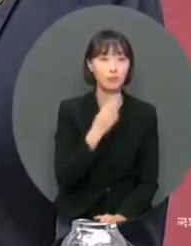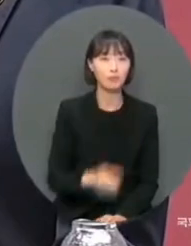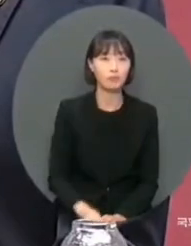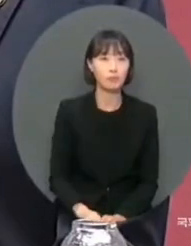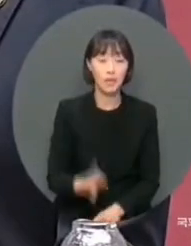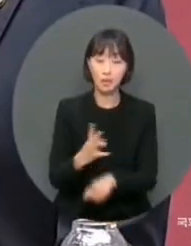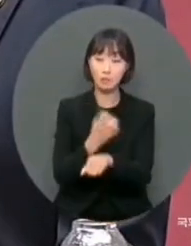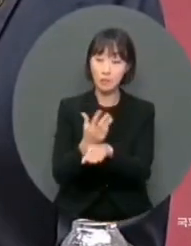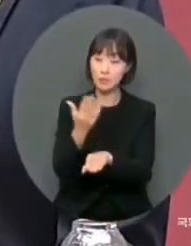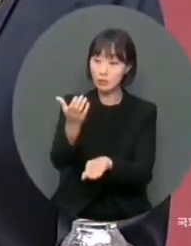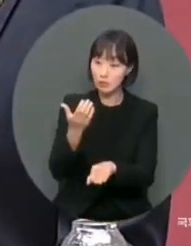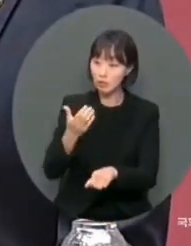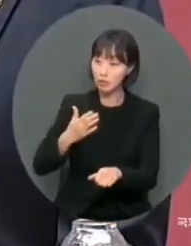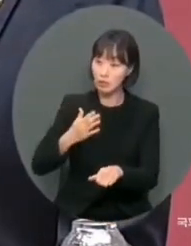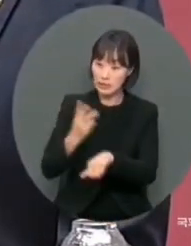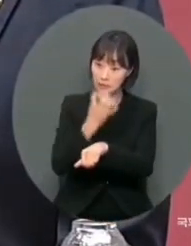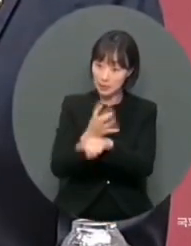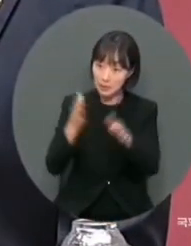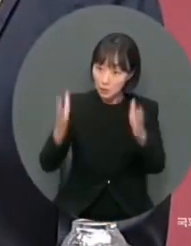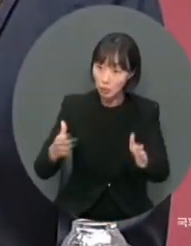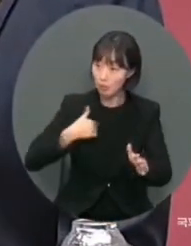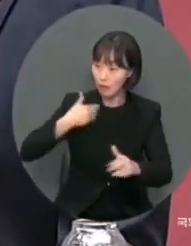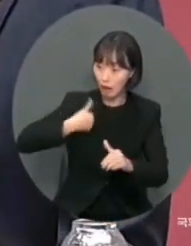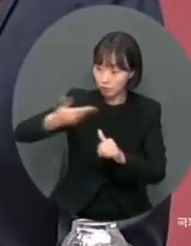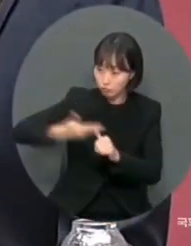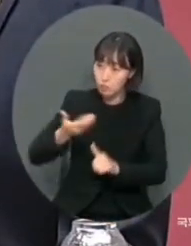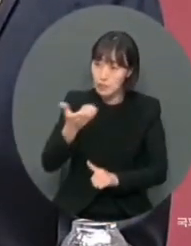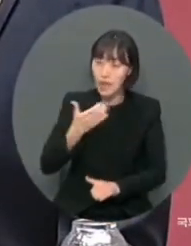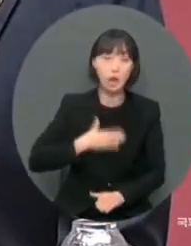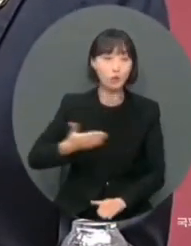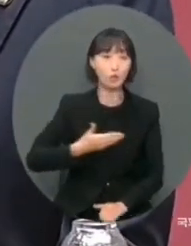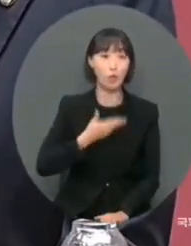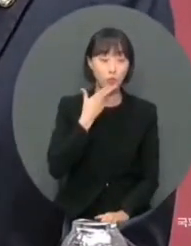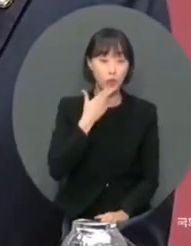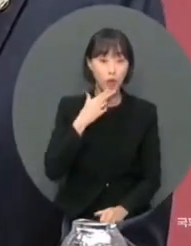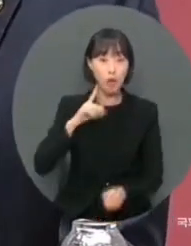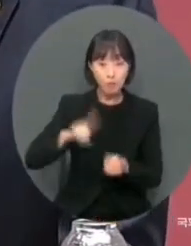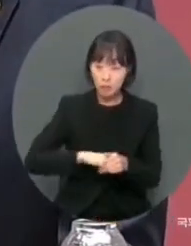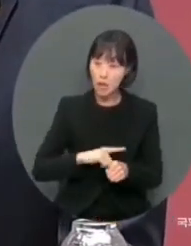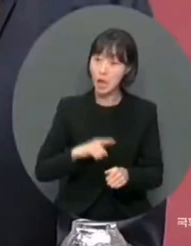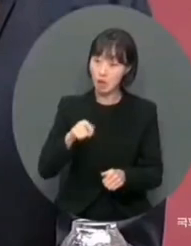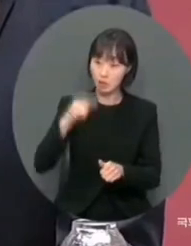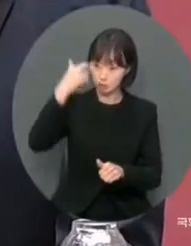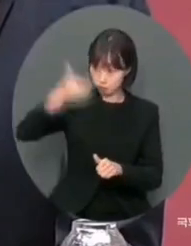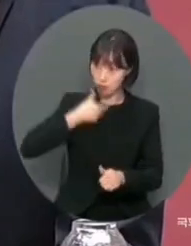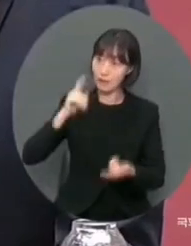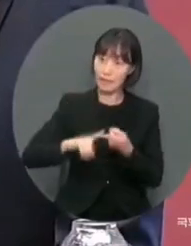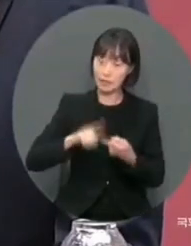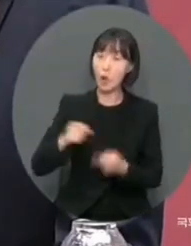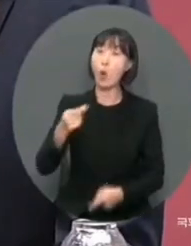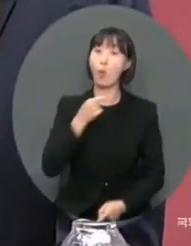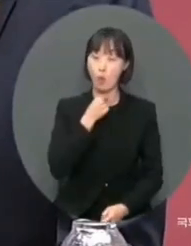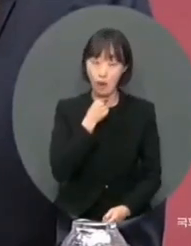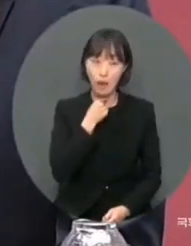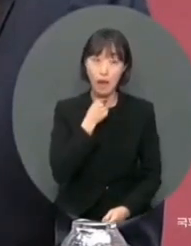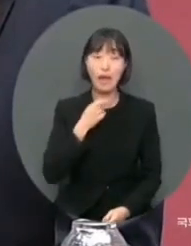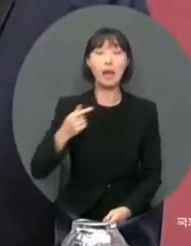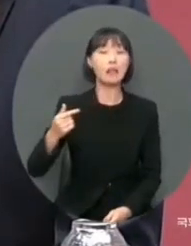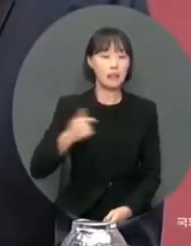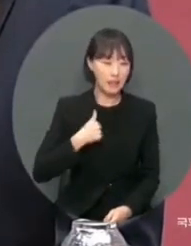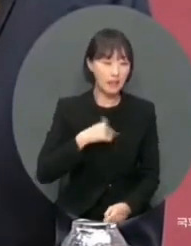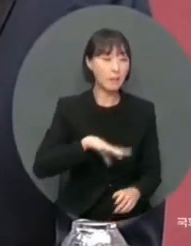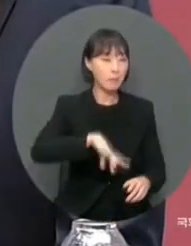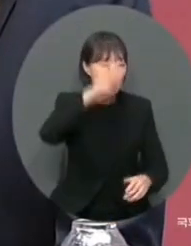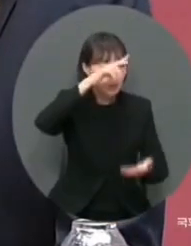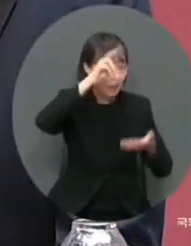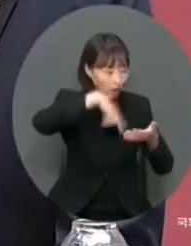저 전달이 된 바가 없습니다. 그렇기 때문에 저는 지금 물으시는 것에 대해서 원하신다면 저도 돌아가서 검토를